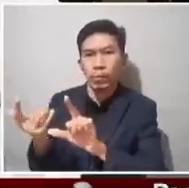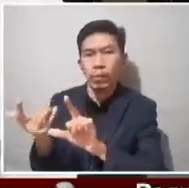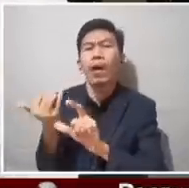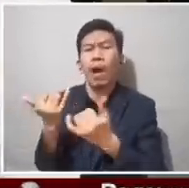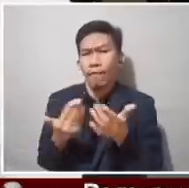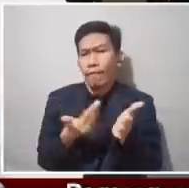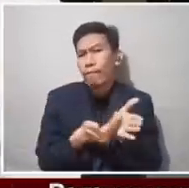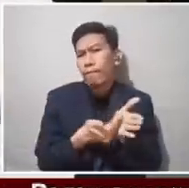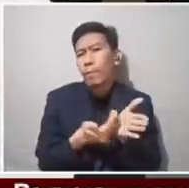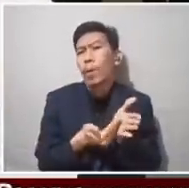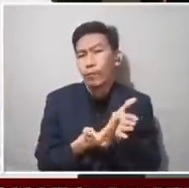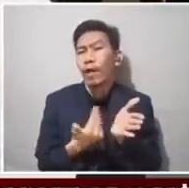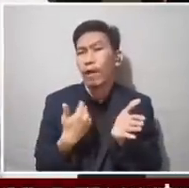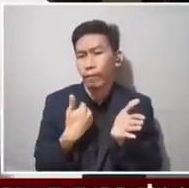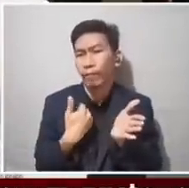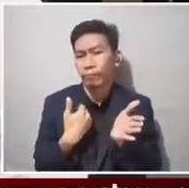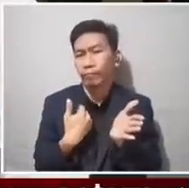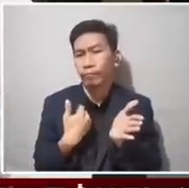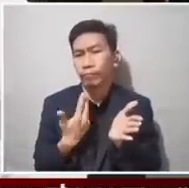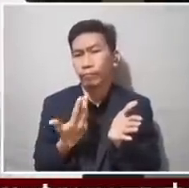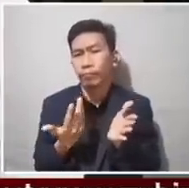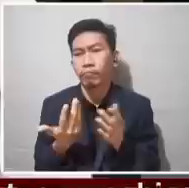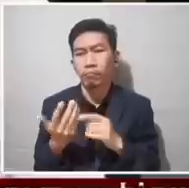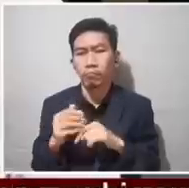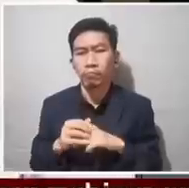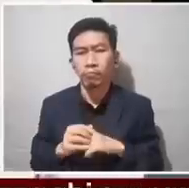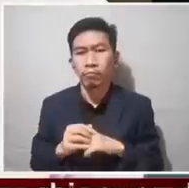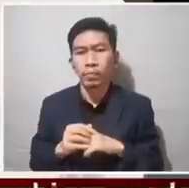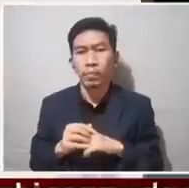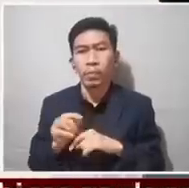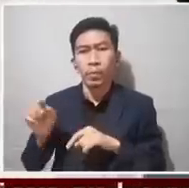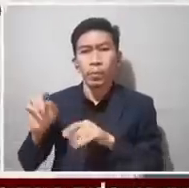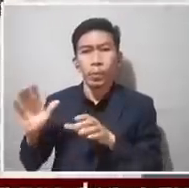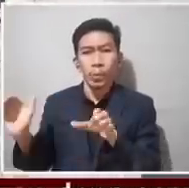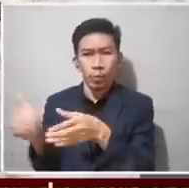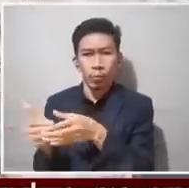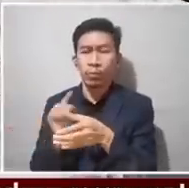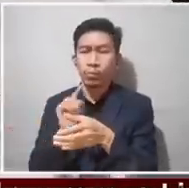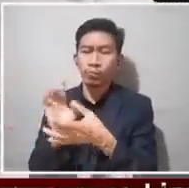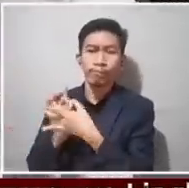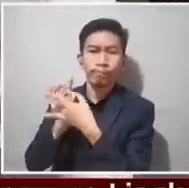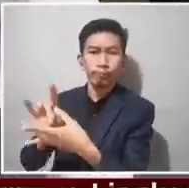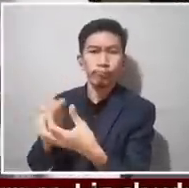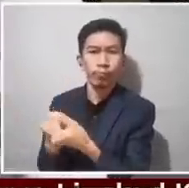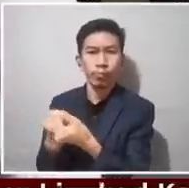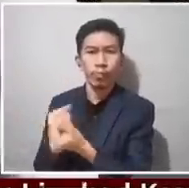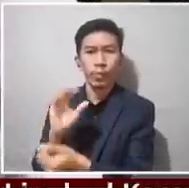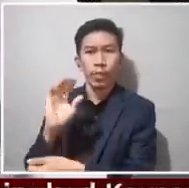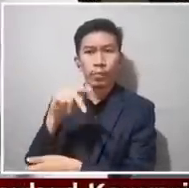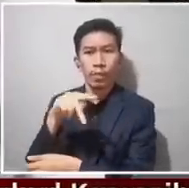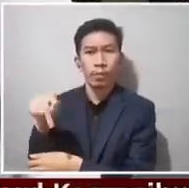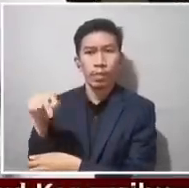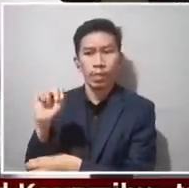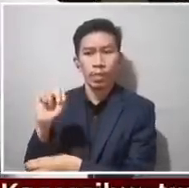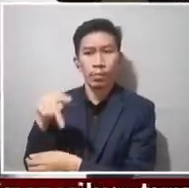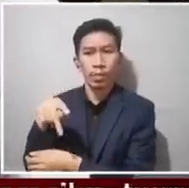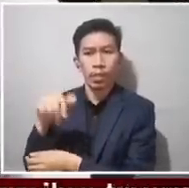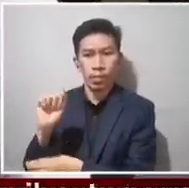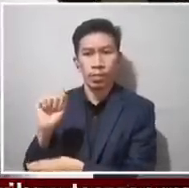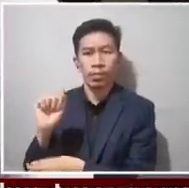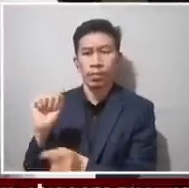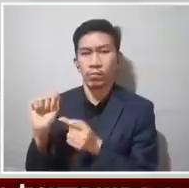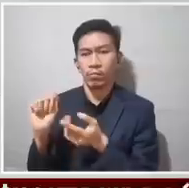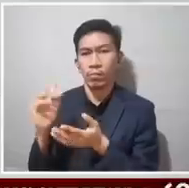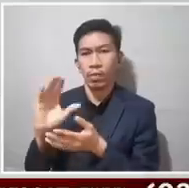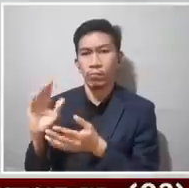may basis na sila ay sumusuporta, yung mga kabayan sinusuportahan nila itong CPP-NPA at saka yung tinatawag na armed struggle